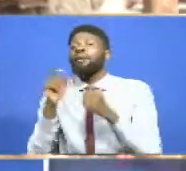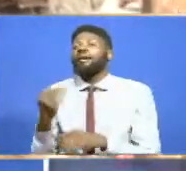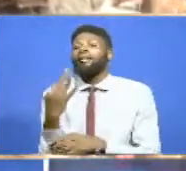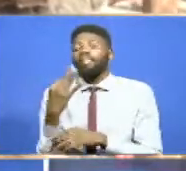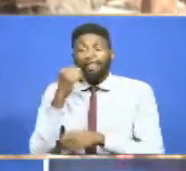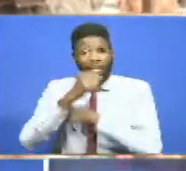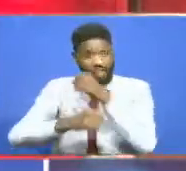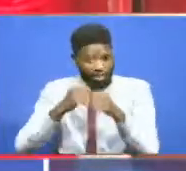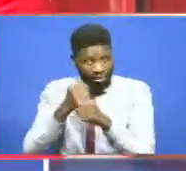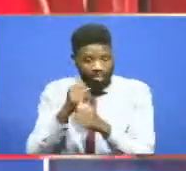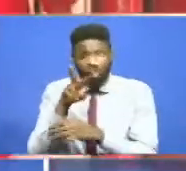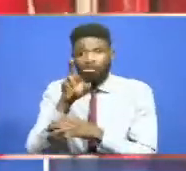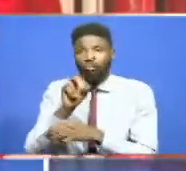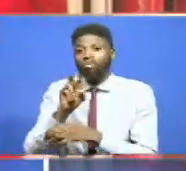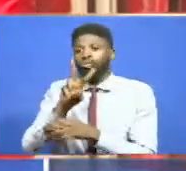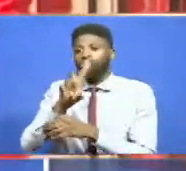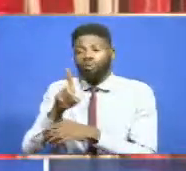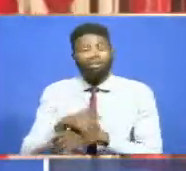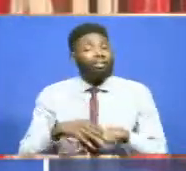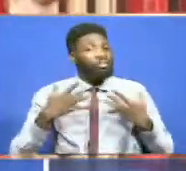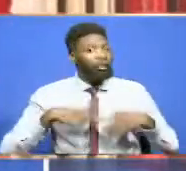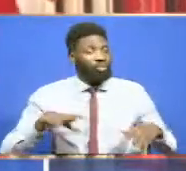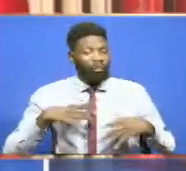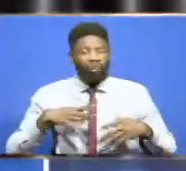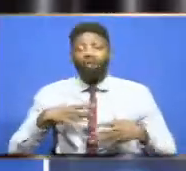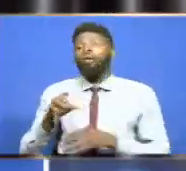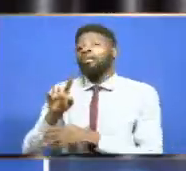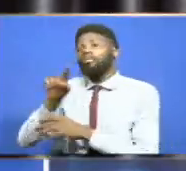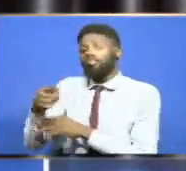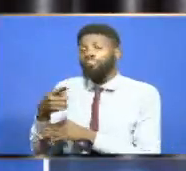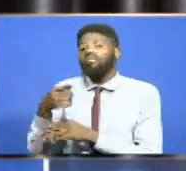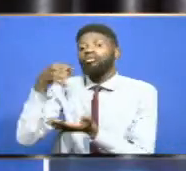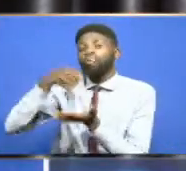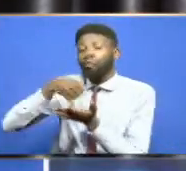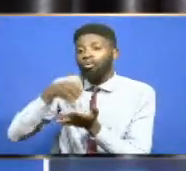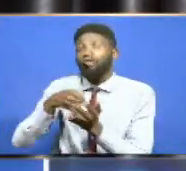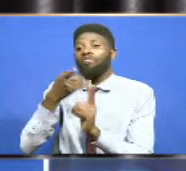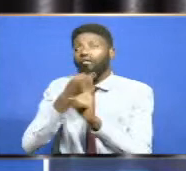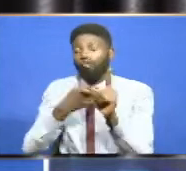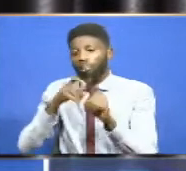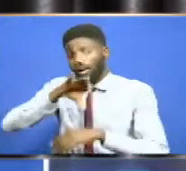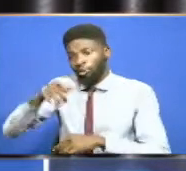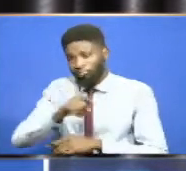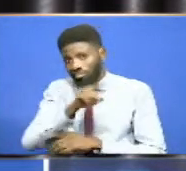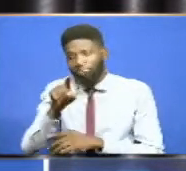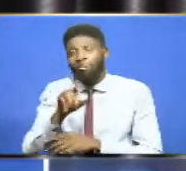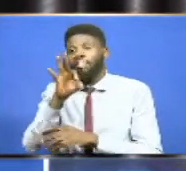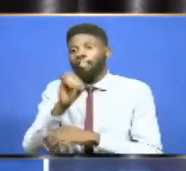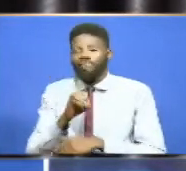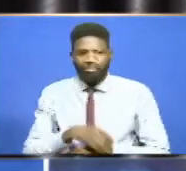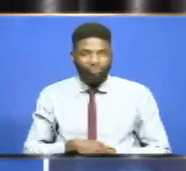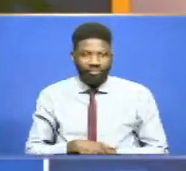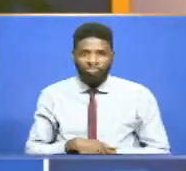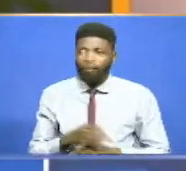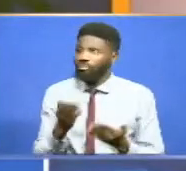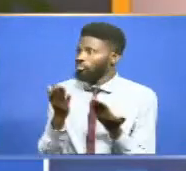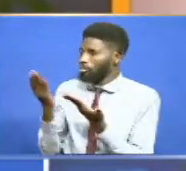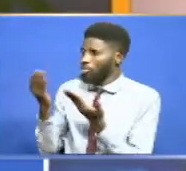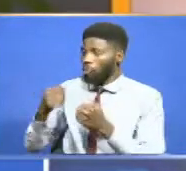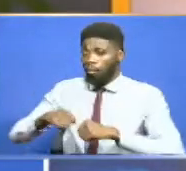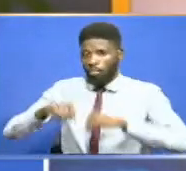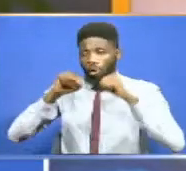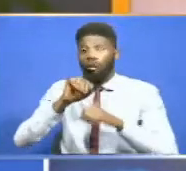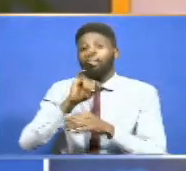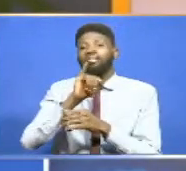2021. Uliwahusisha watu 1000 kutoka kaunti 30. Afisa mkuu wa kampuni hiyo ya Infotrack, Angela Ambitho, anasema